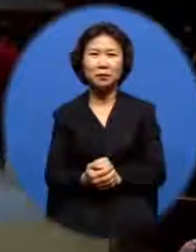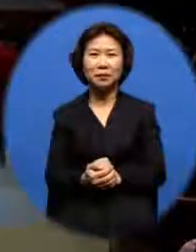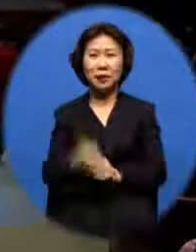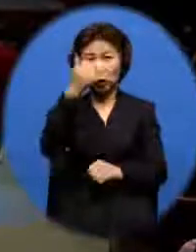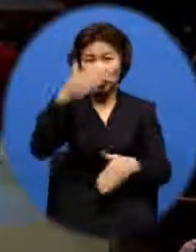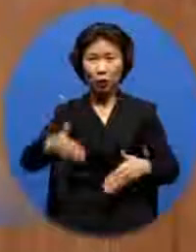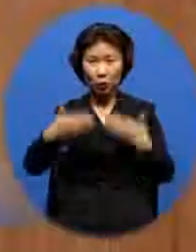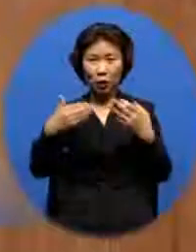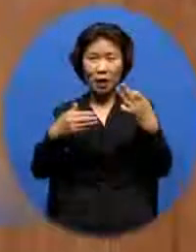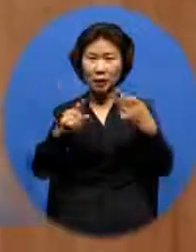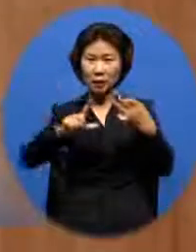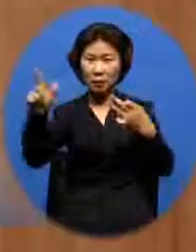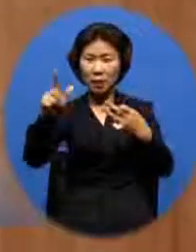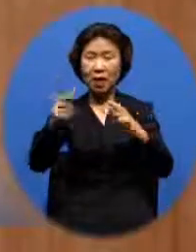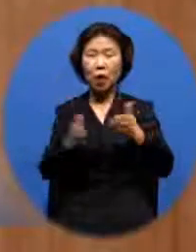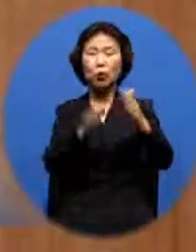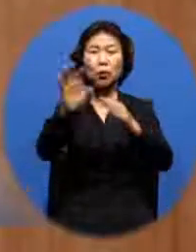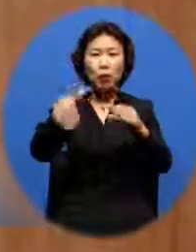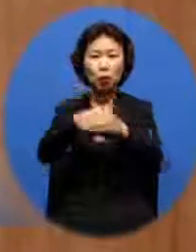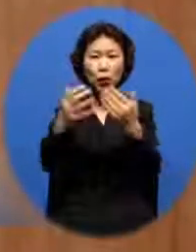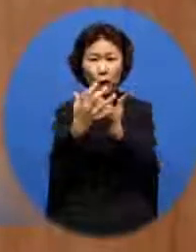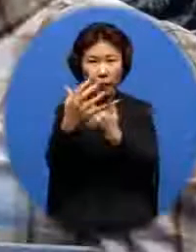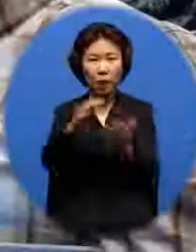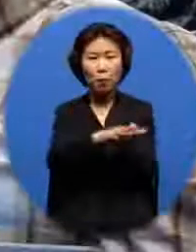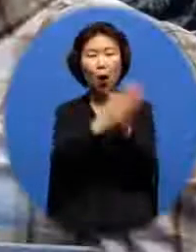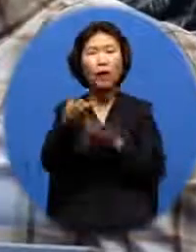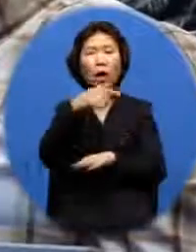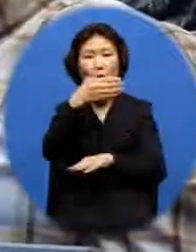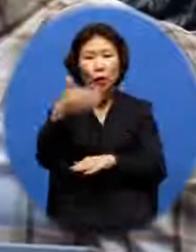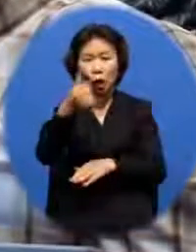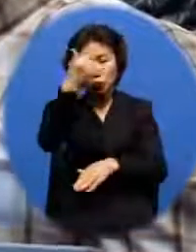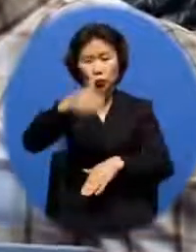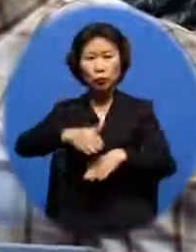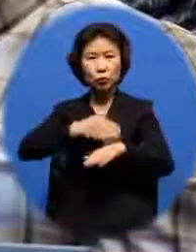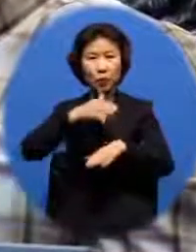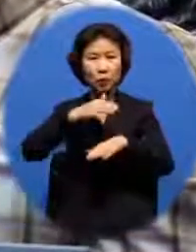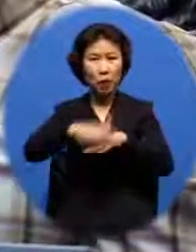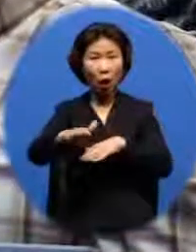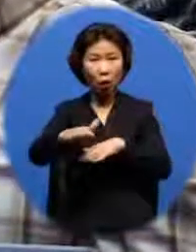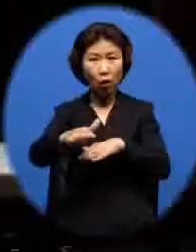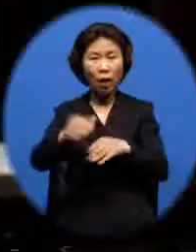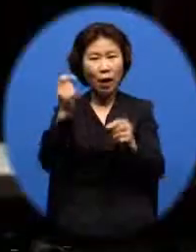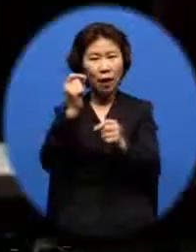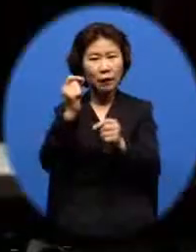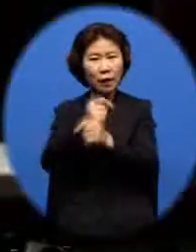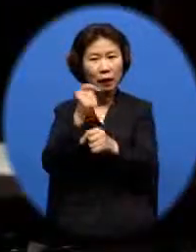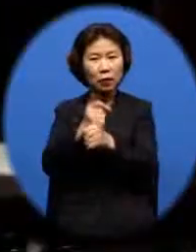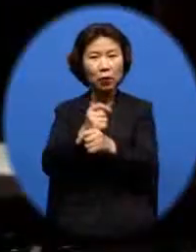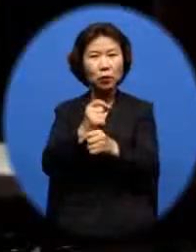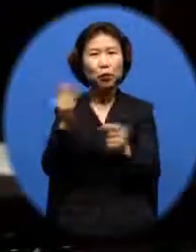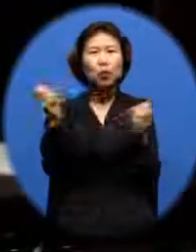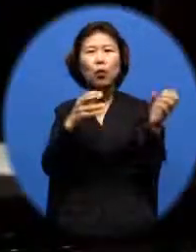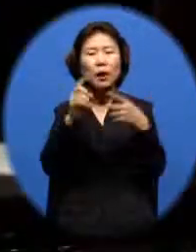충남도는 13일 도청 문예회관에서 변화의 물결 충남형 행정혁신 토크 콘서트를 개최했습니다. 행정혁신